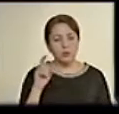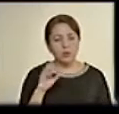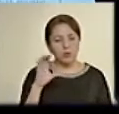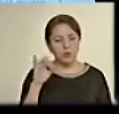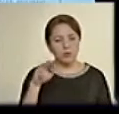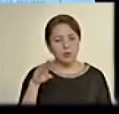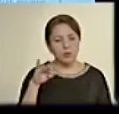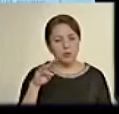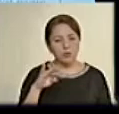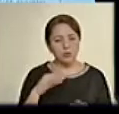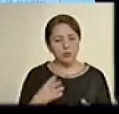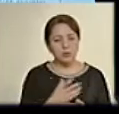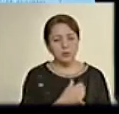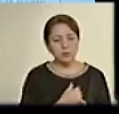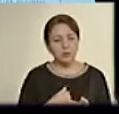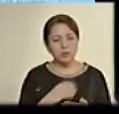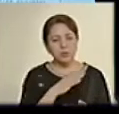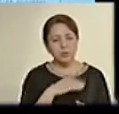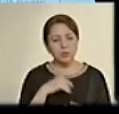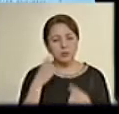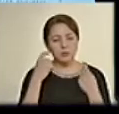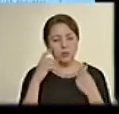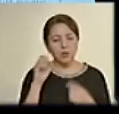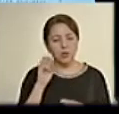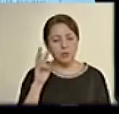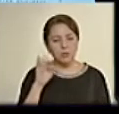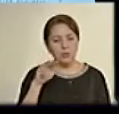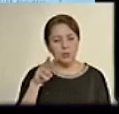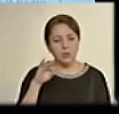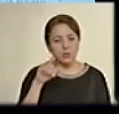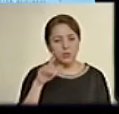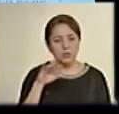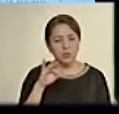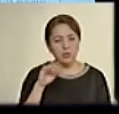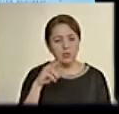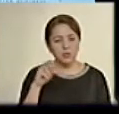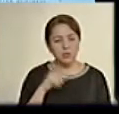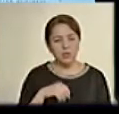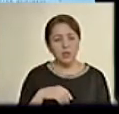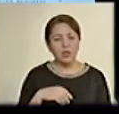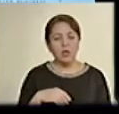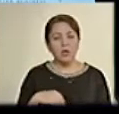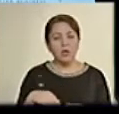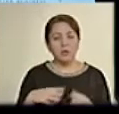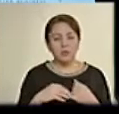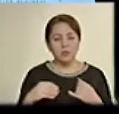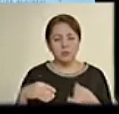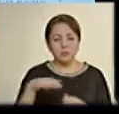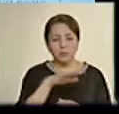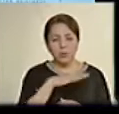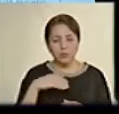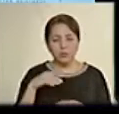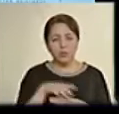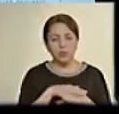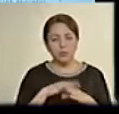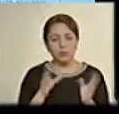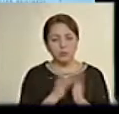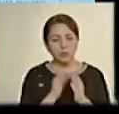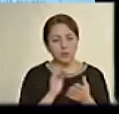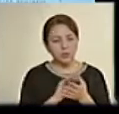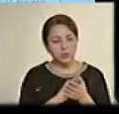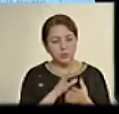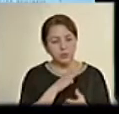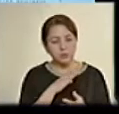amirligida. Xo'sh, Buxoro amirligining yer maydoni va aholisi bilan tanishib oldikmi? Bilimga ega